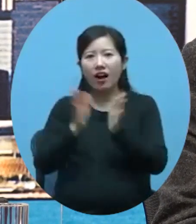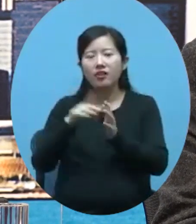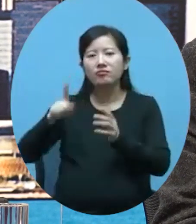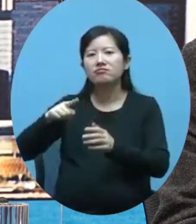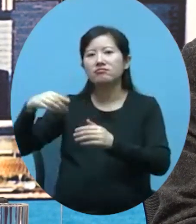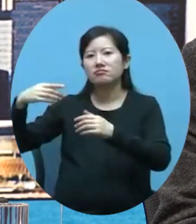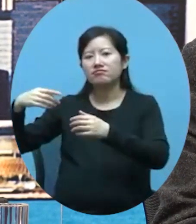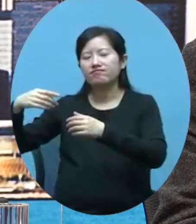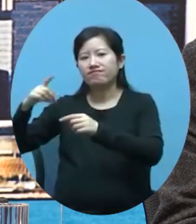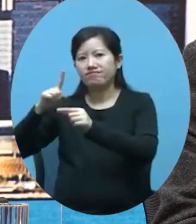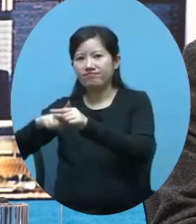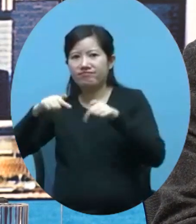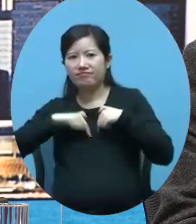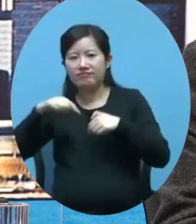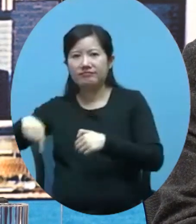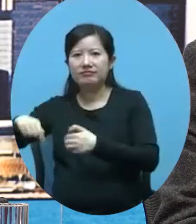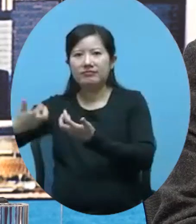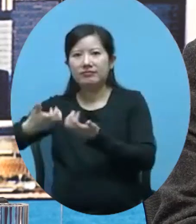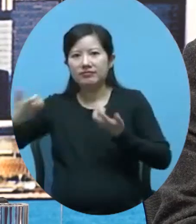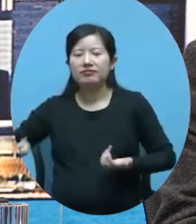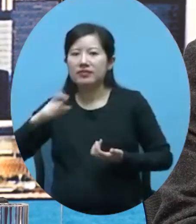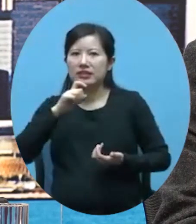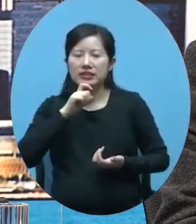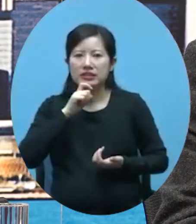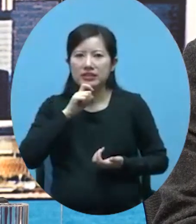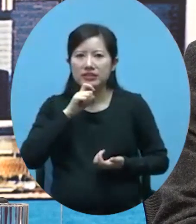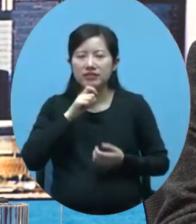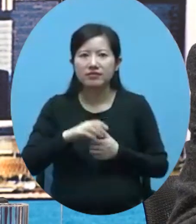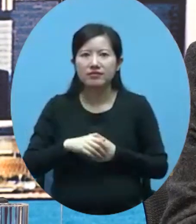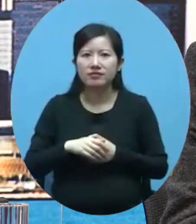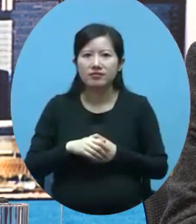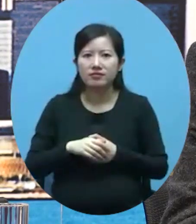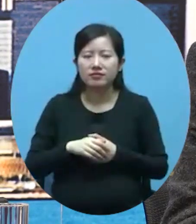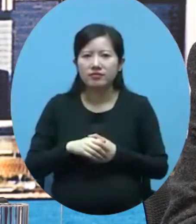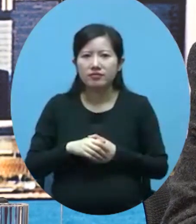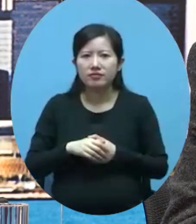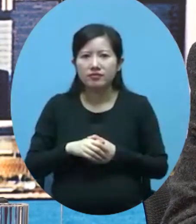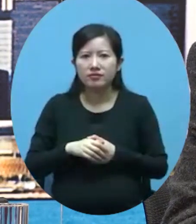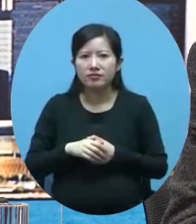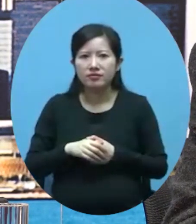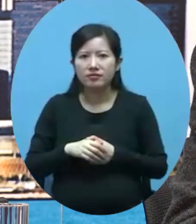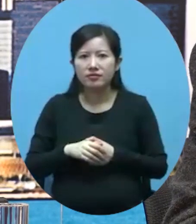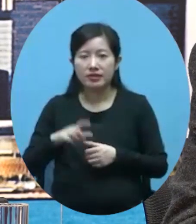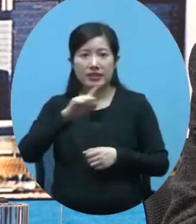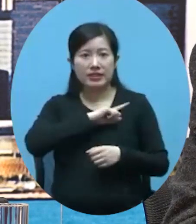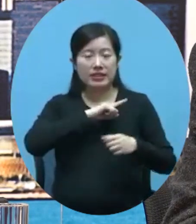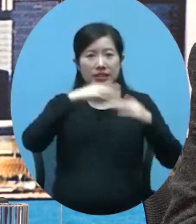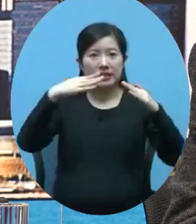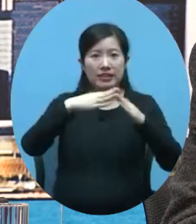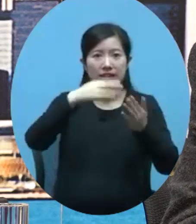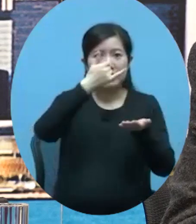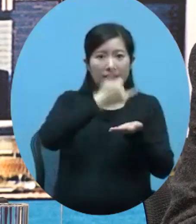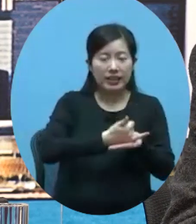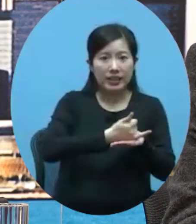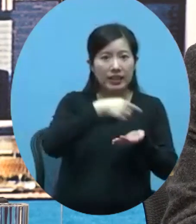受检疫是没有一位是我们卫生署决定了密切接触者是在家里暂时做